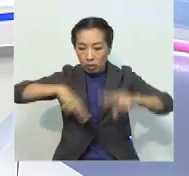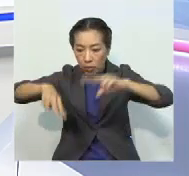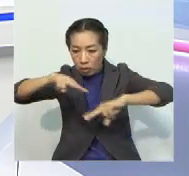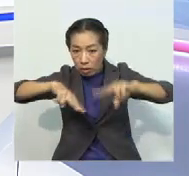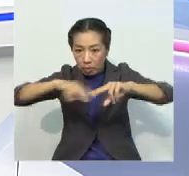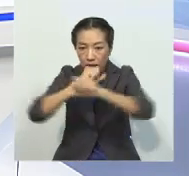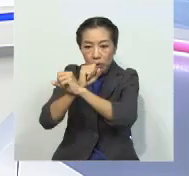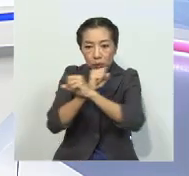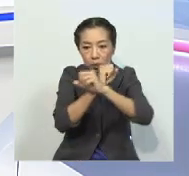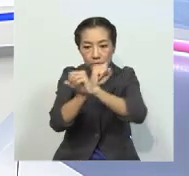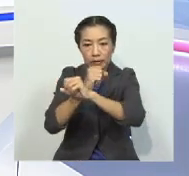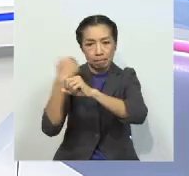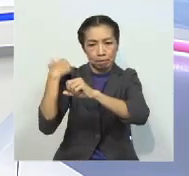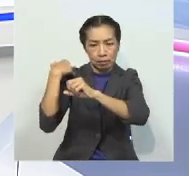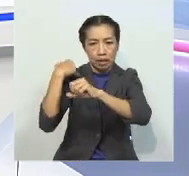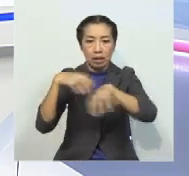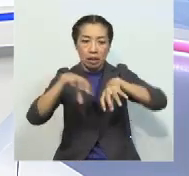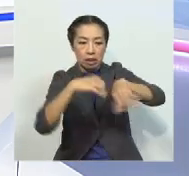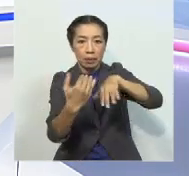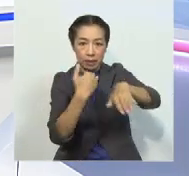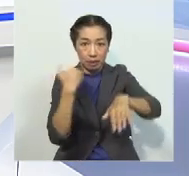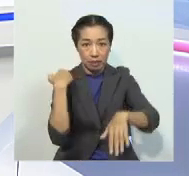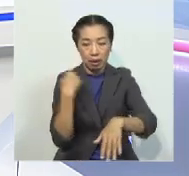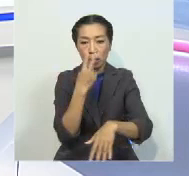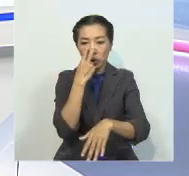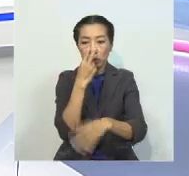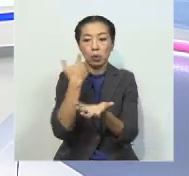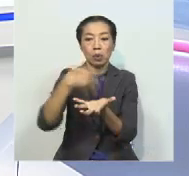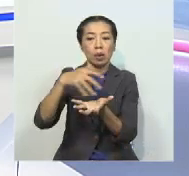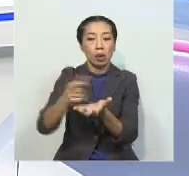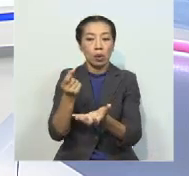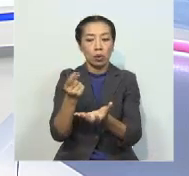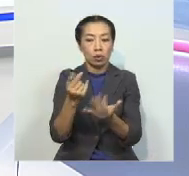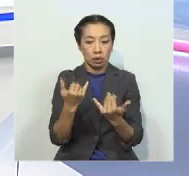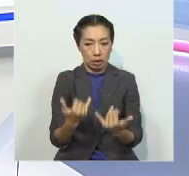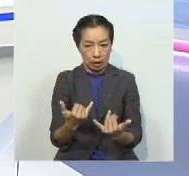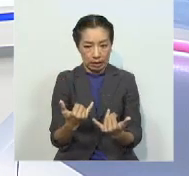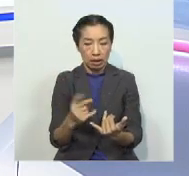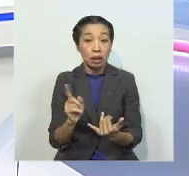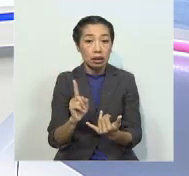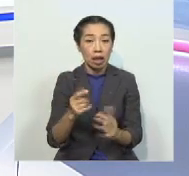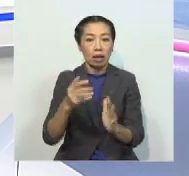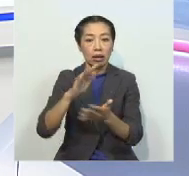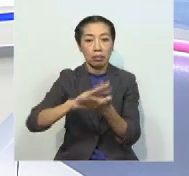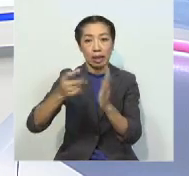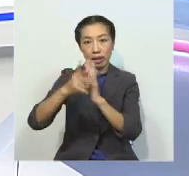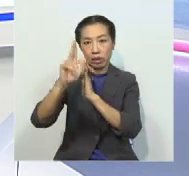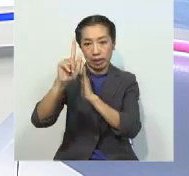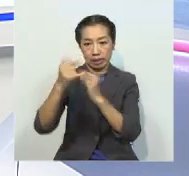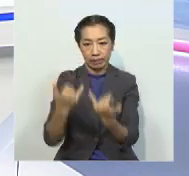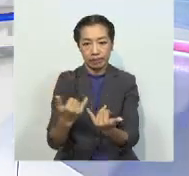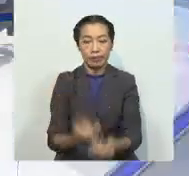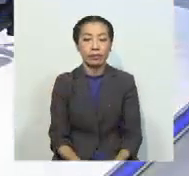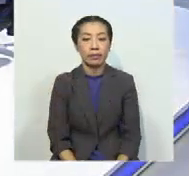ตรการดูแลรักษาความปลอดภัยและการจราจรเดี๋ยวเราติดตามเรื่องนี้ได้จากคุณทักษิณปวัฒนารายงานสดจากจังหวัดขอนแ